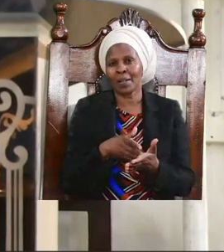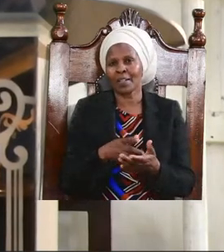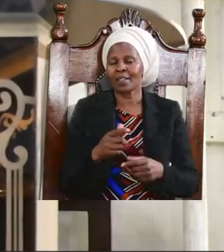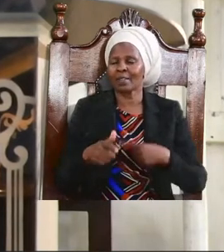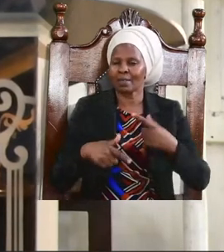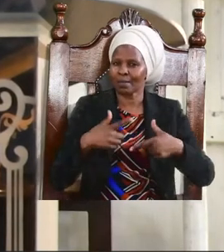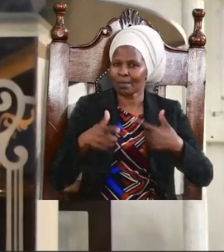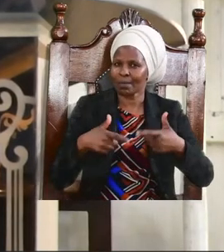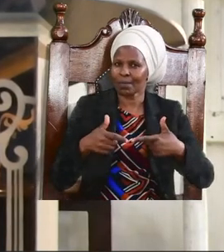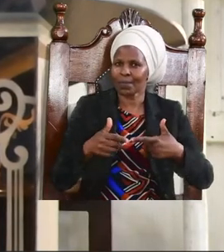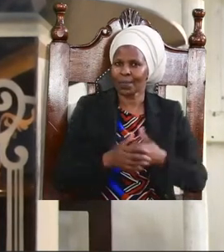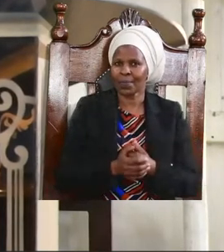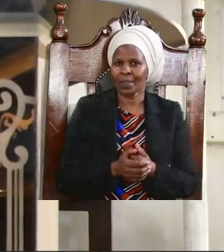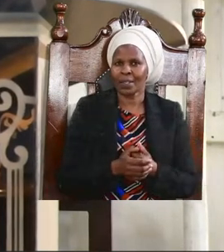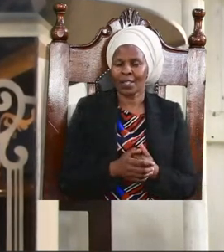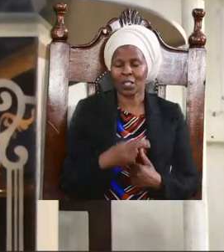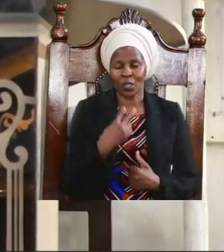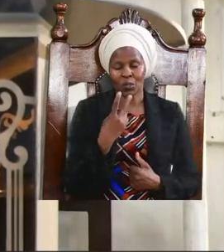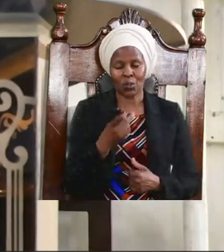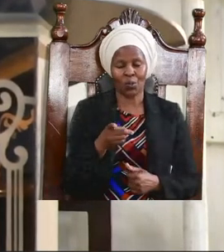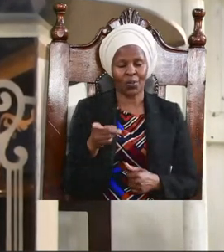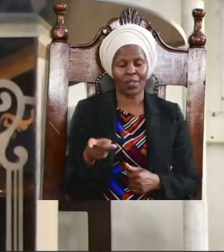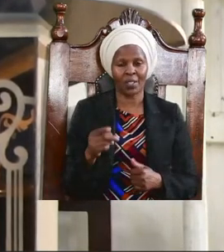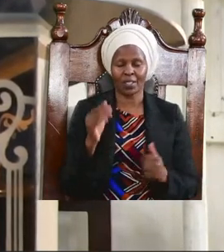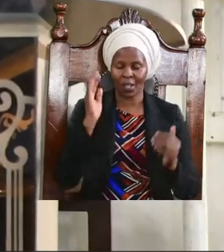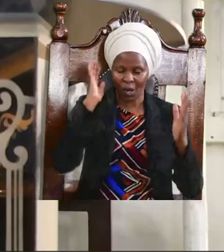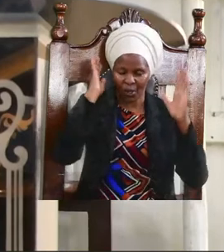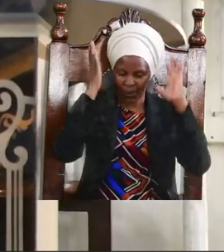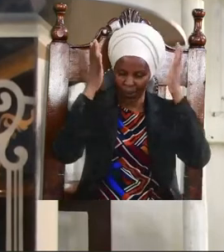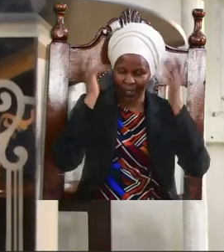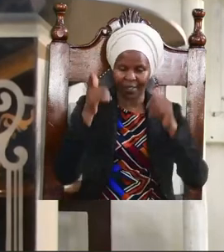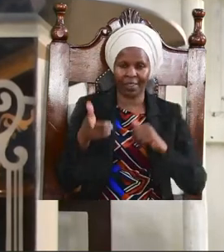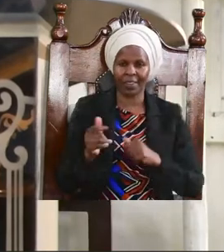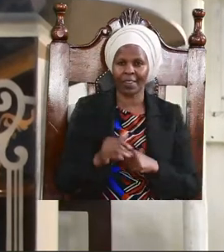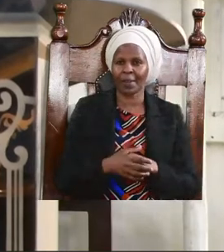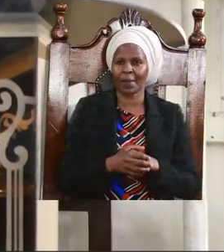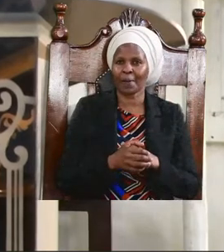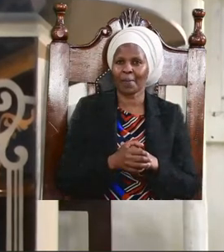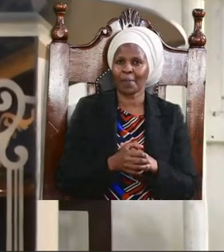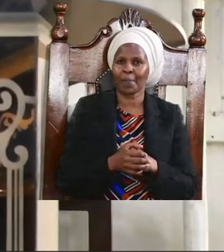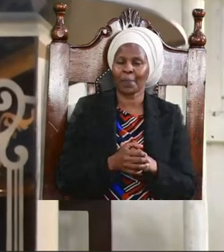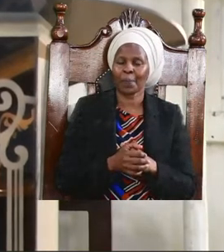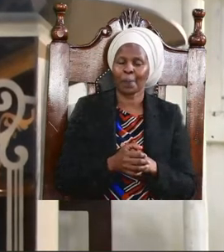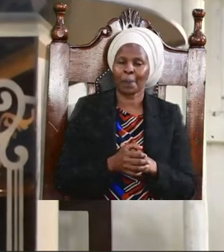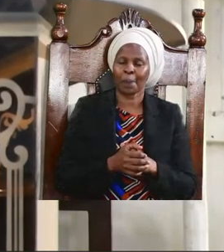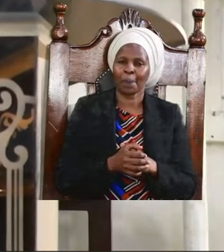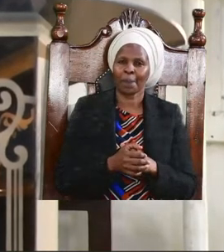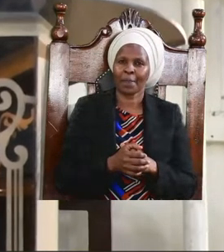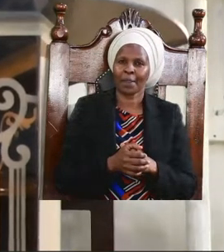zao, wakamwona mwanapunda amefungwa penye mlango